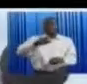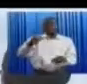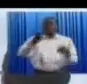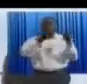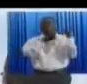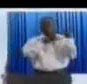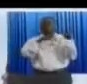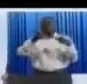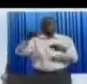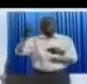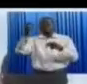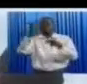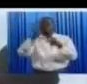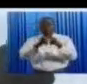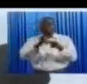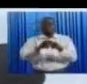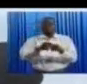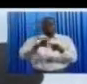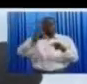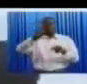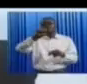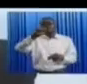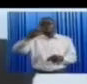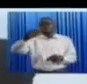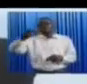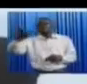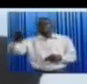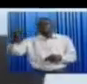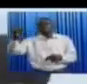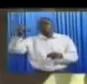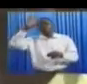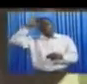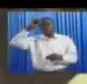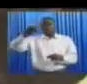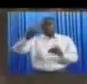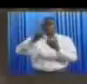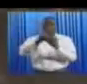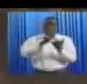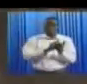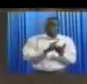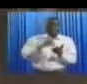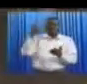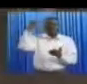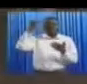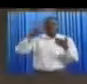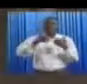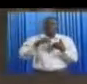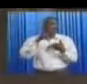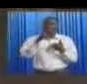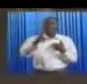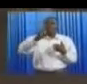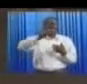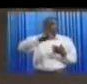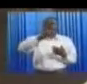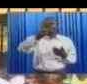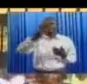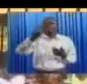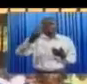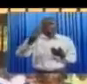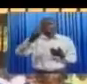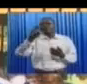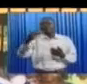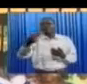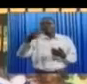désormais le nom de El Hadj Salifou Cissé. Homme de droit, Emi Nkema était un militant du MBDHP et s'est battu durant sa